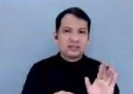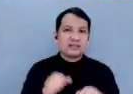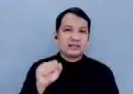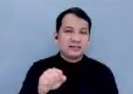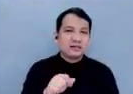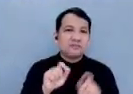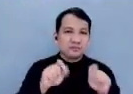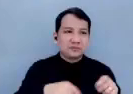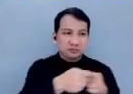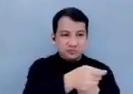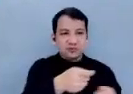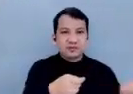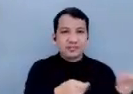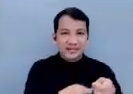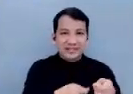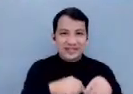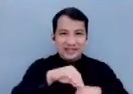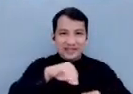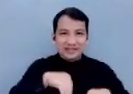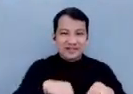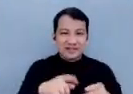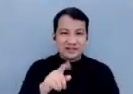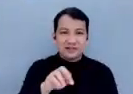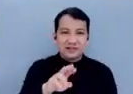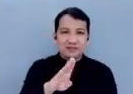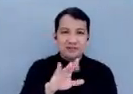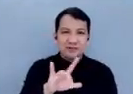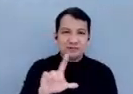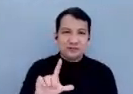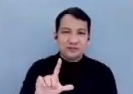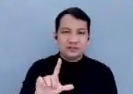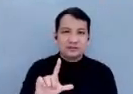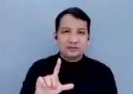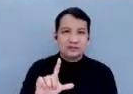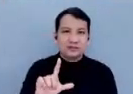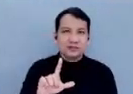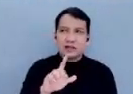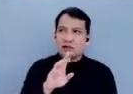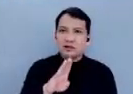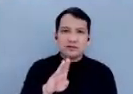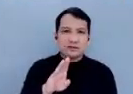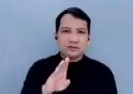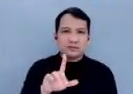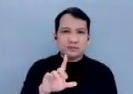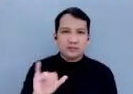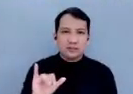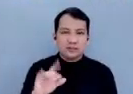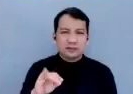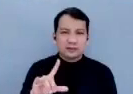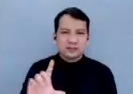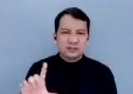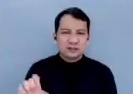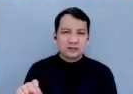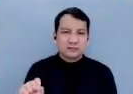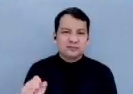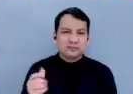mong i-trade, ganito. Mm-mm. Ang Blithe Dolls, how long has it been in the market? Gaano katagal na siya?